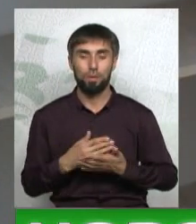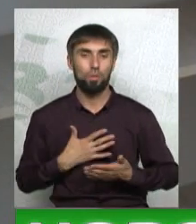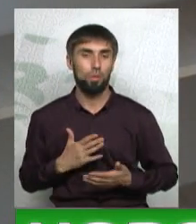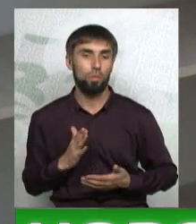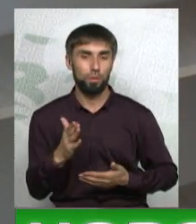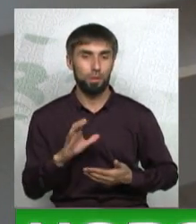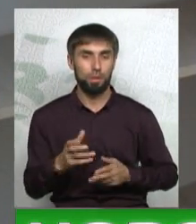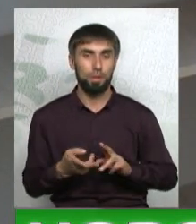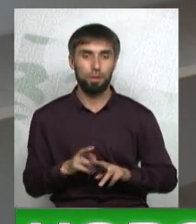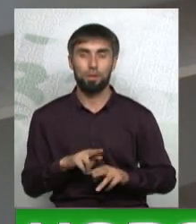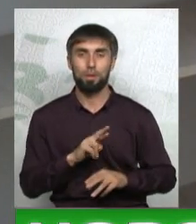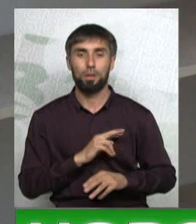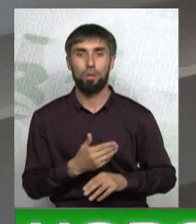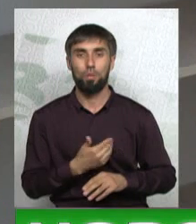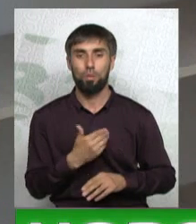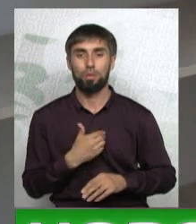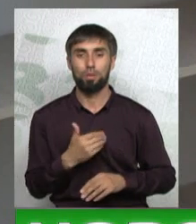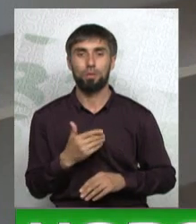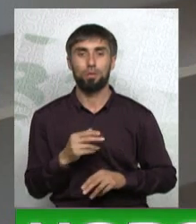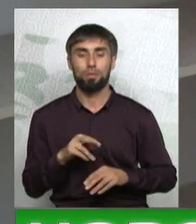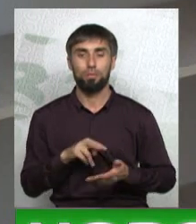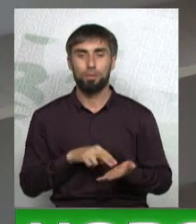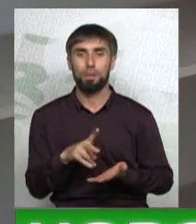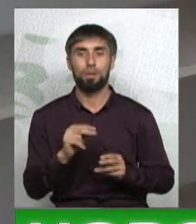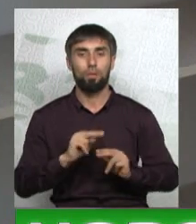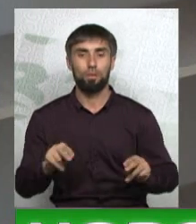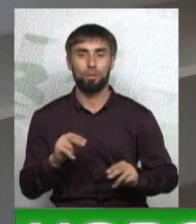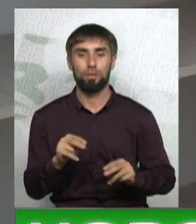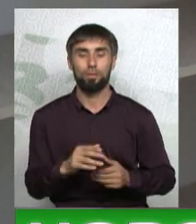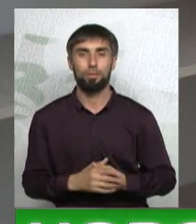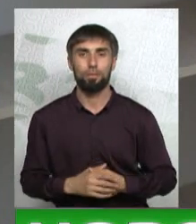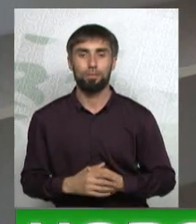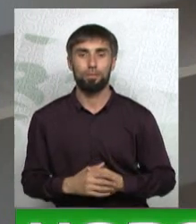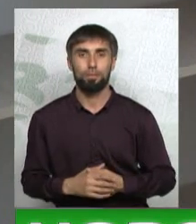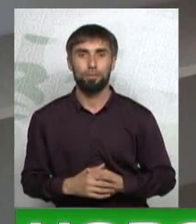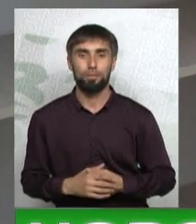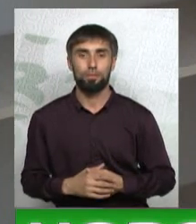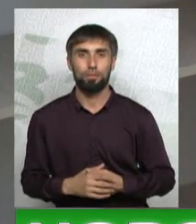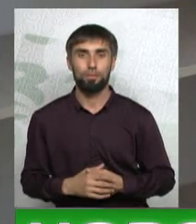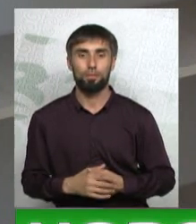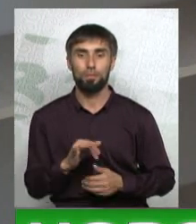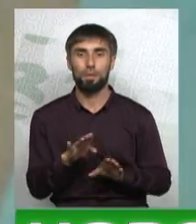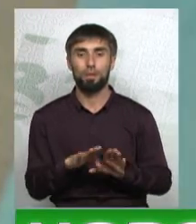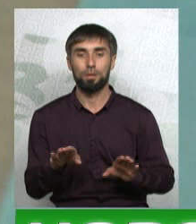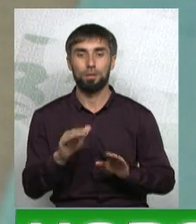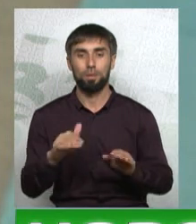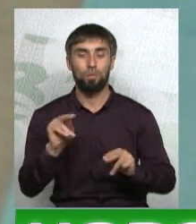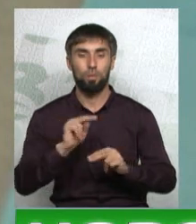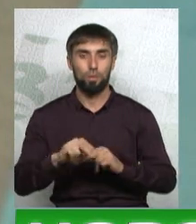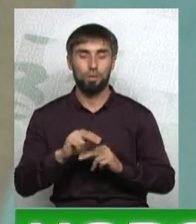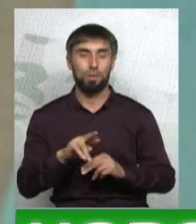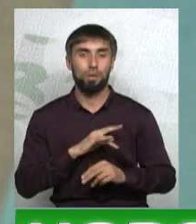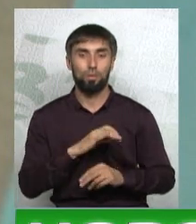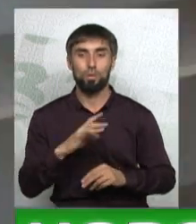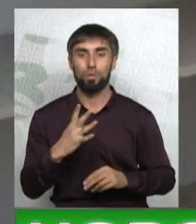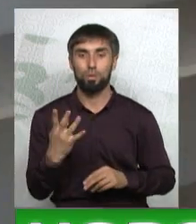этим. Я хочу пойти на педагога, как Муса Ихиевич. И учить других детей тоже. Я уже 4